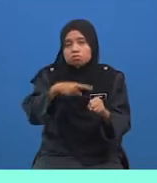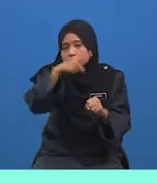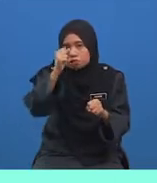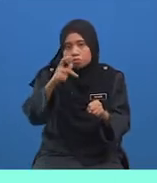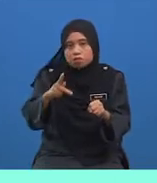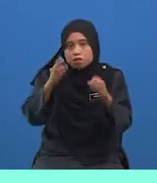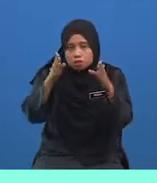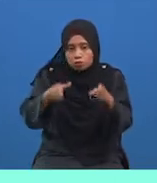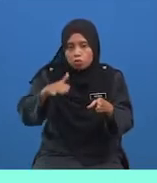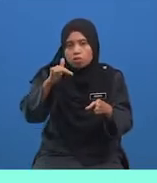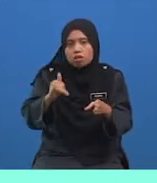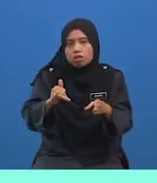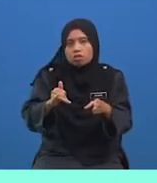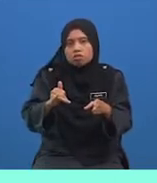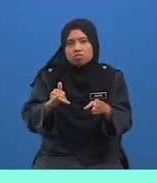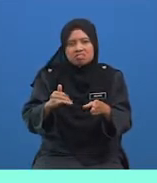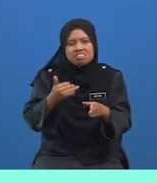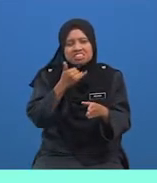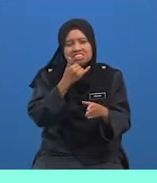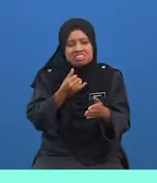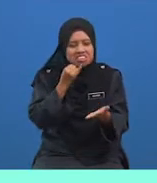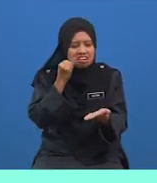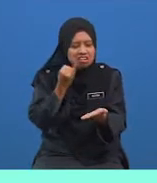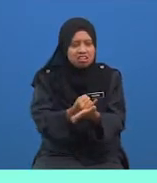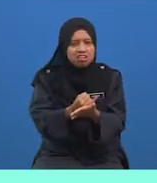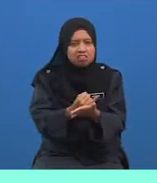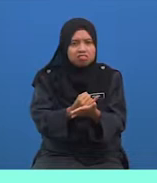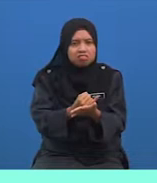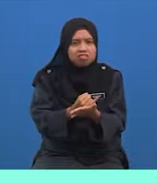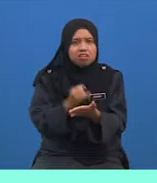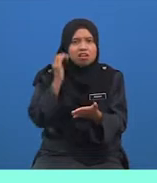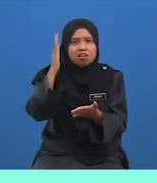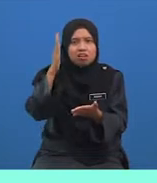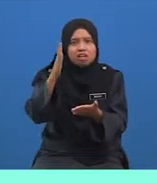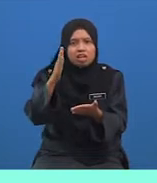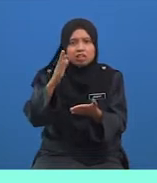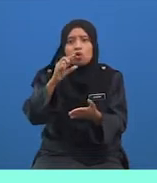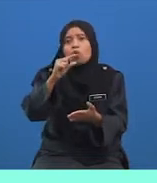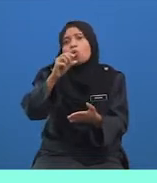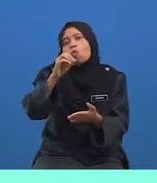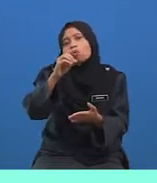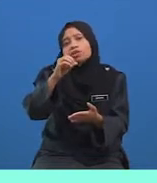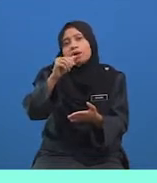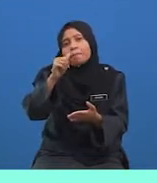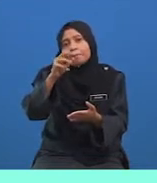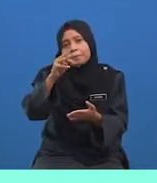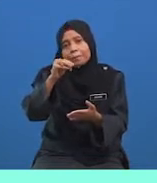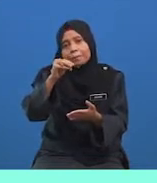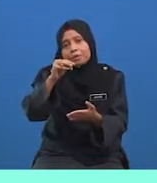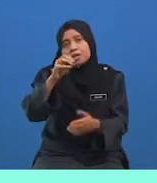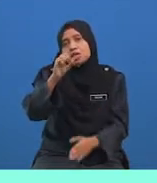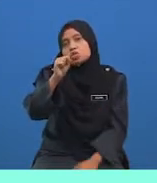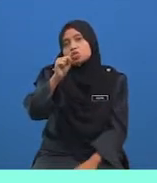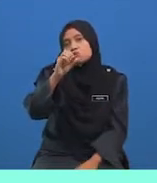menyebabkan orang yang tidak bertanggungjawab boleh menggodam akaun media